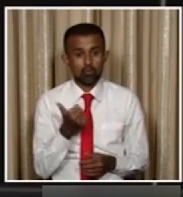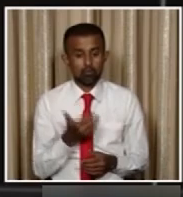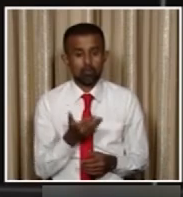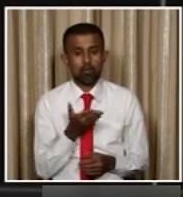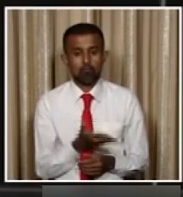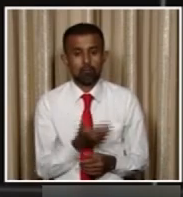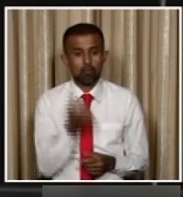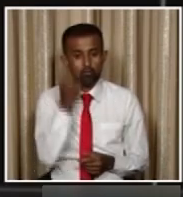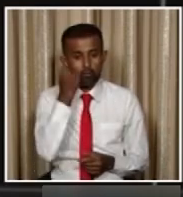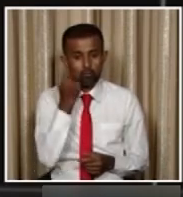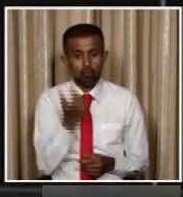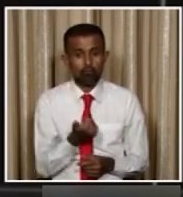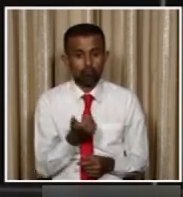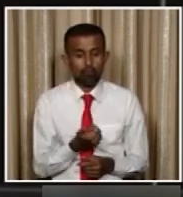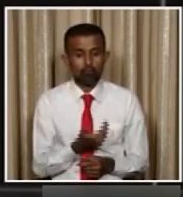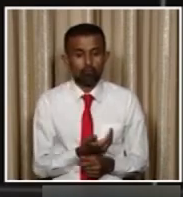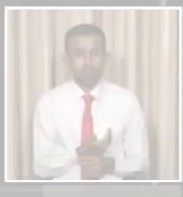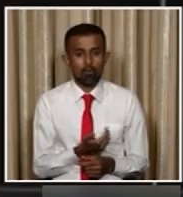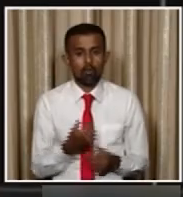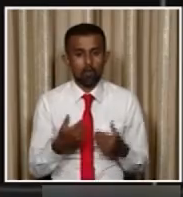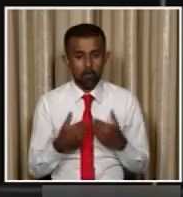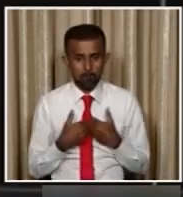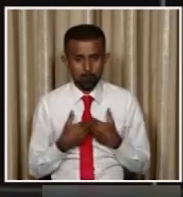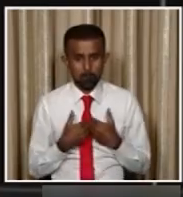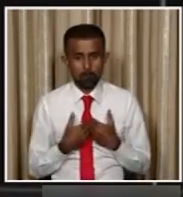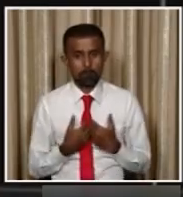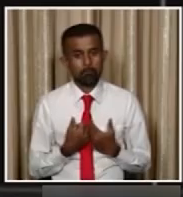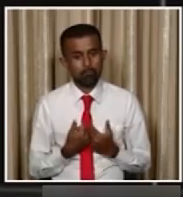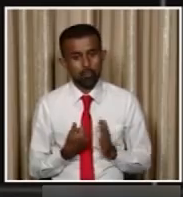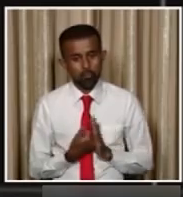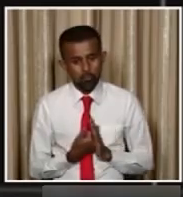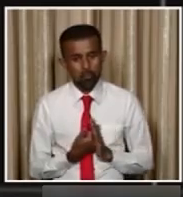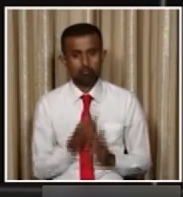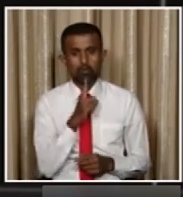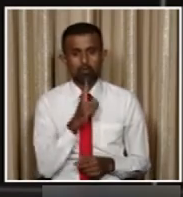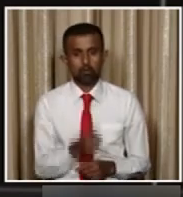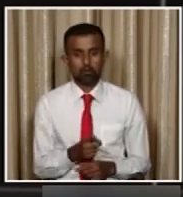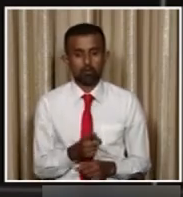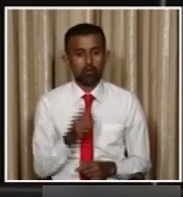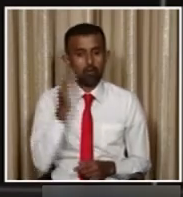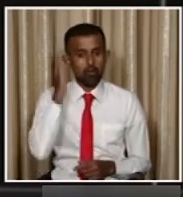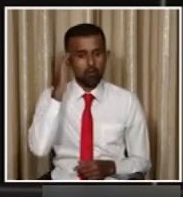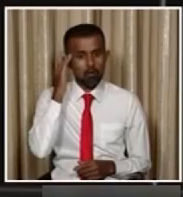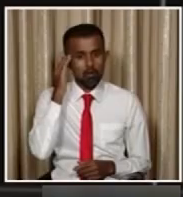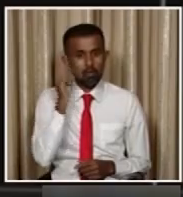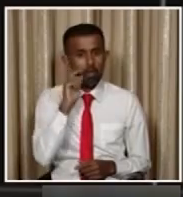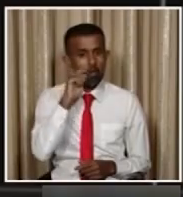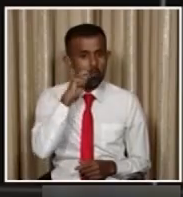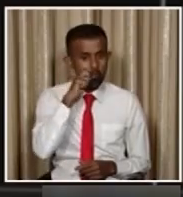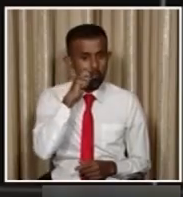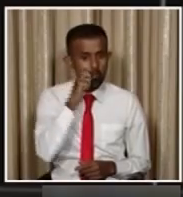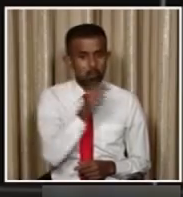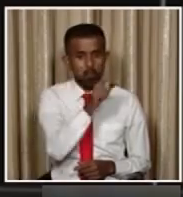ඒ යෝජනාවලට අපි හිස නැමිය යුතු බව. විශේෂයෙන් කාන්තාව පුරුෂයා